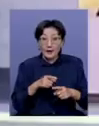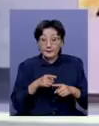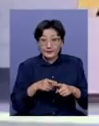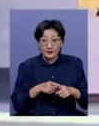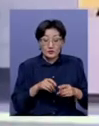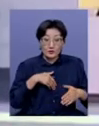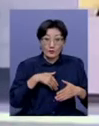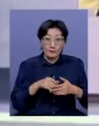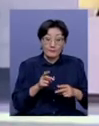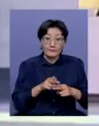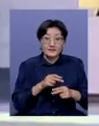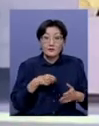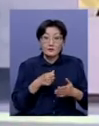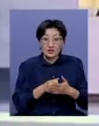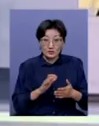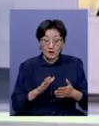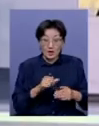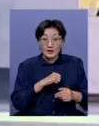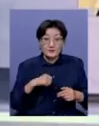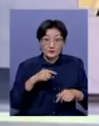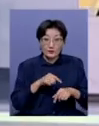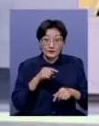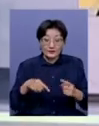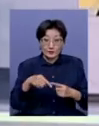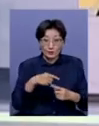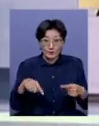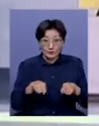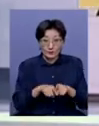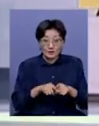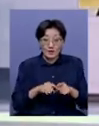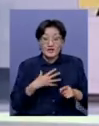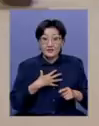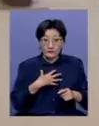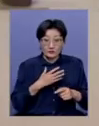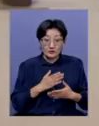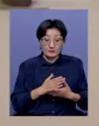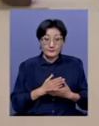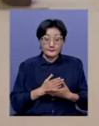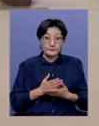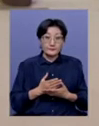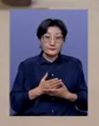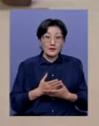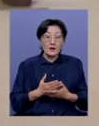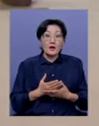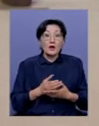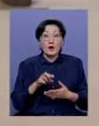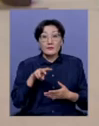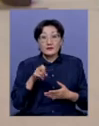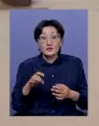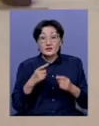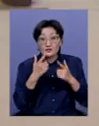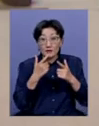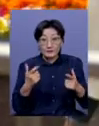отпуск без содержания то есть самочувствие бизнеса но такое достаточно тревожно и оба мир захватов